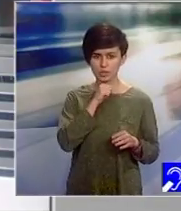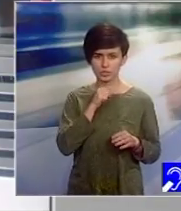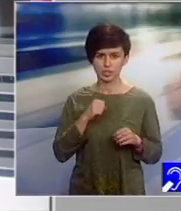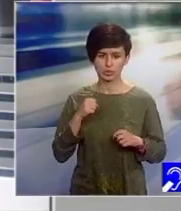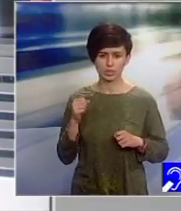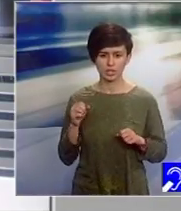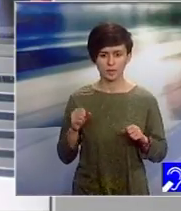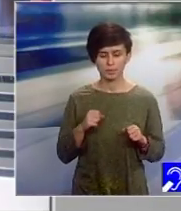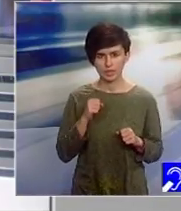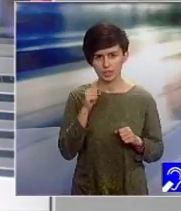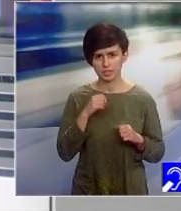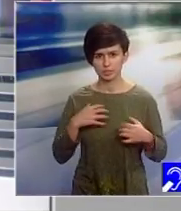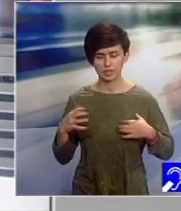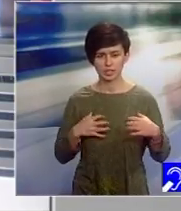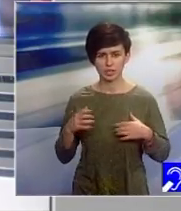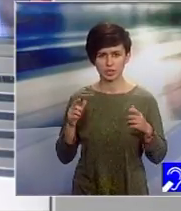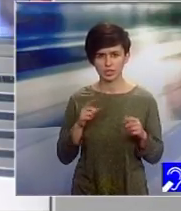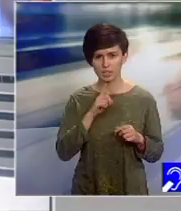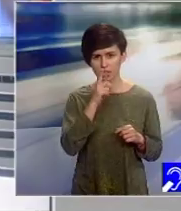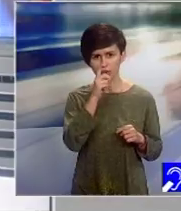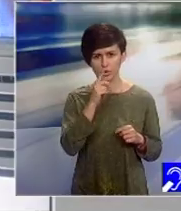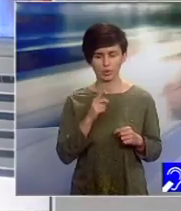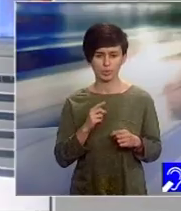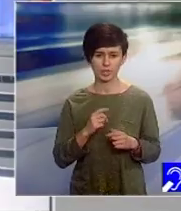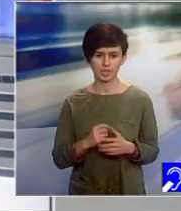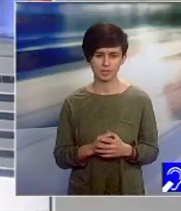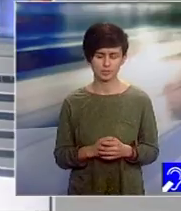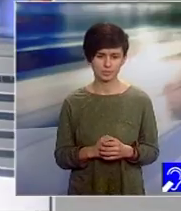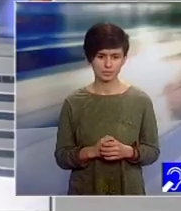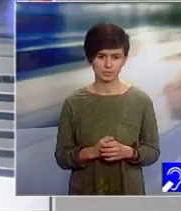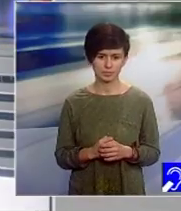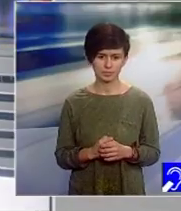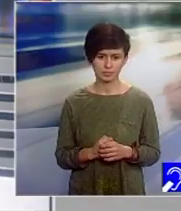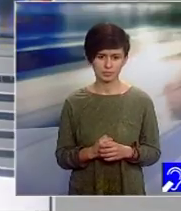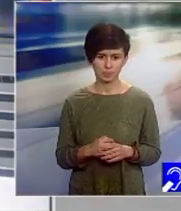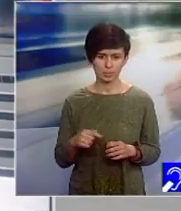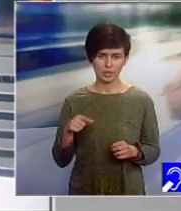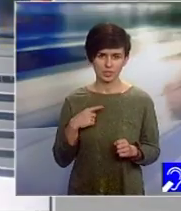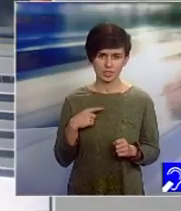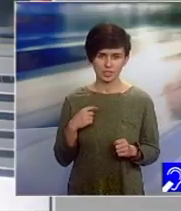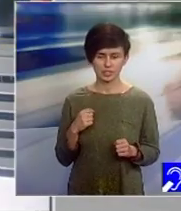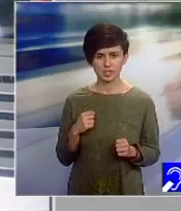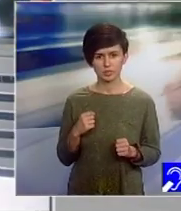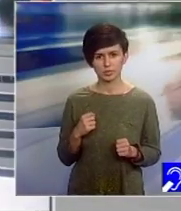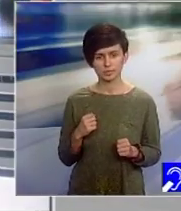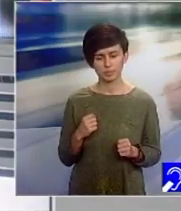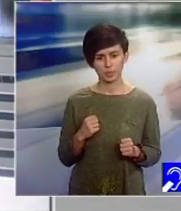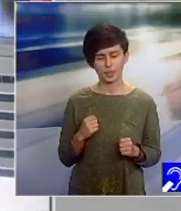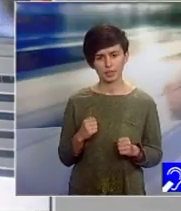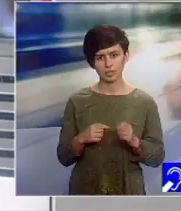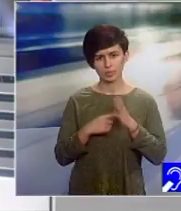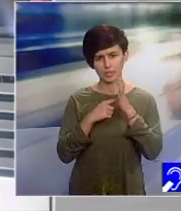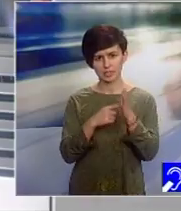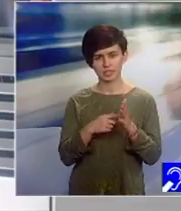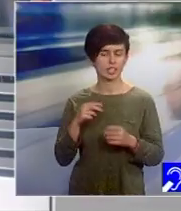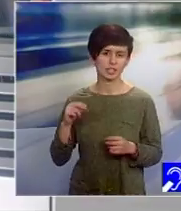Don Giovanni, cu o distribuție de excepție în regia lui George Shermetzi, sub